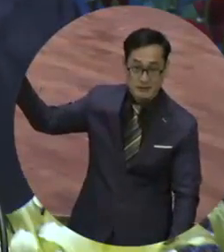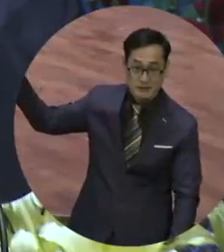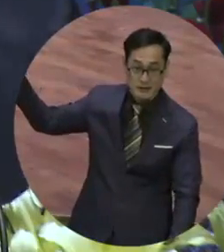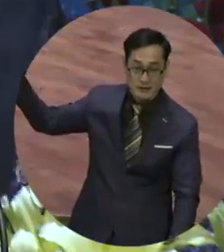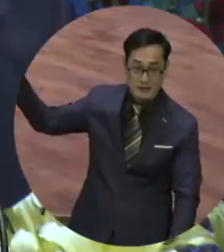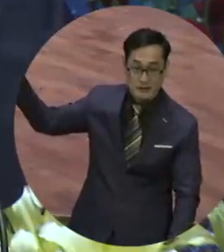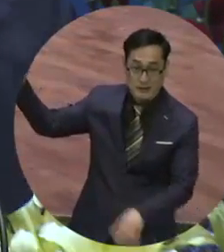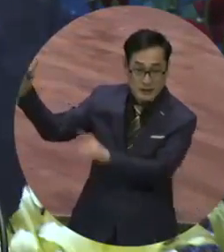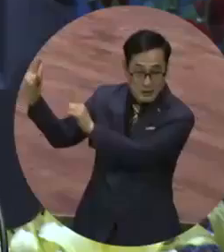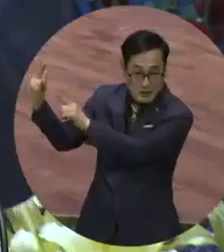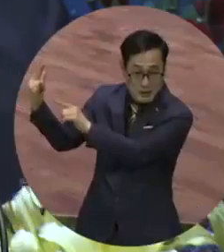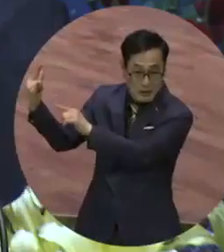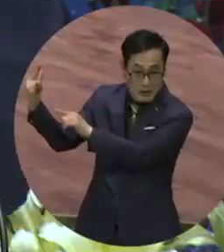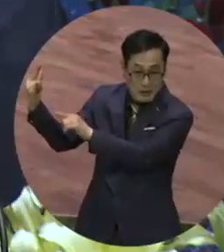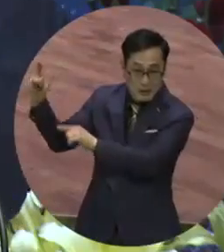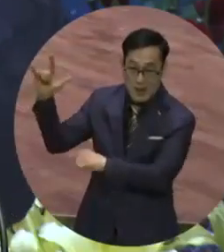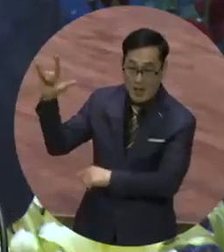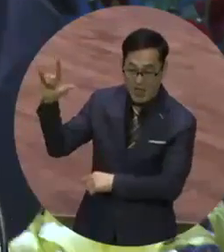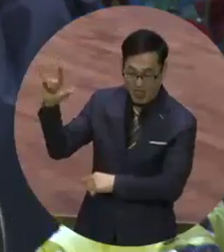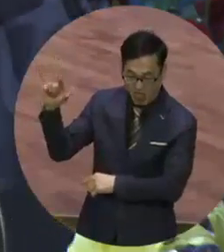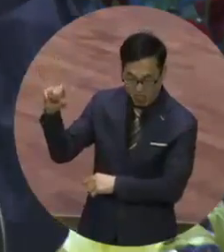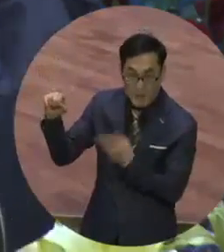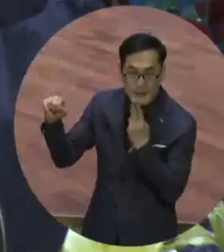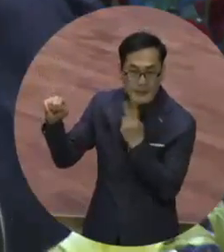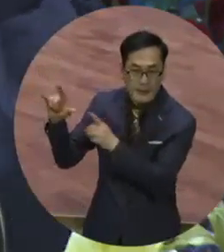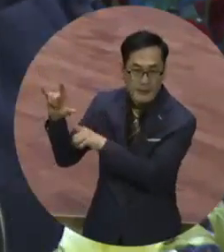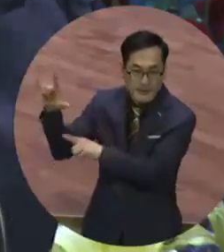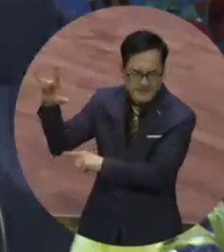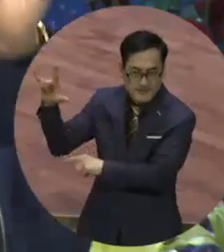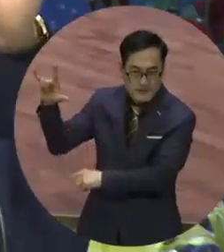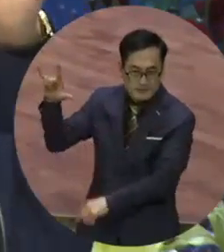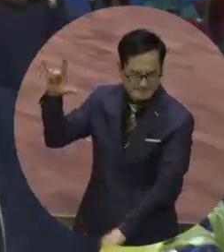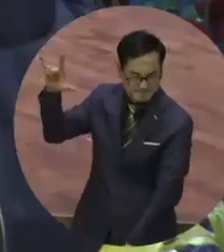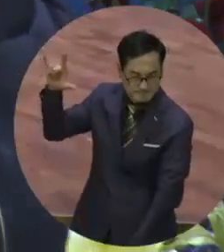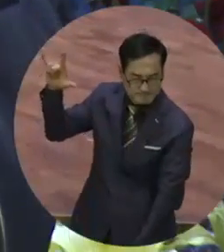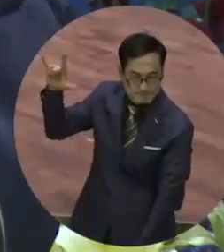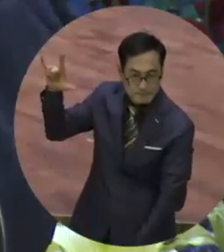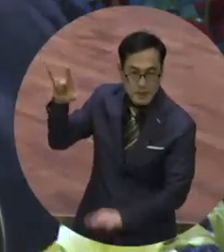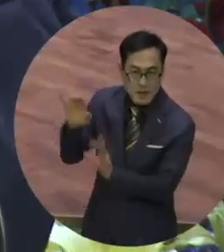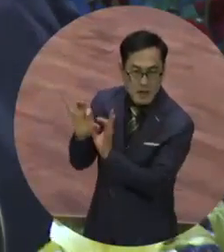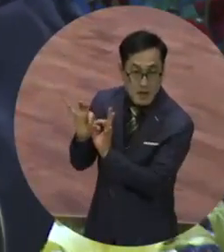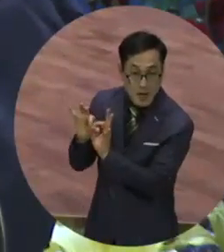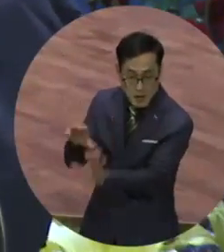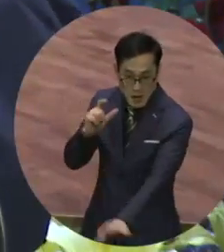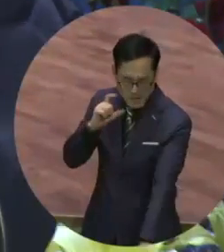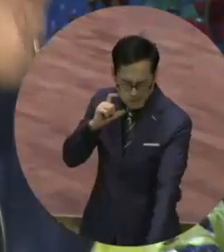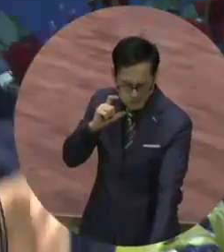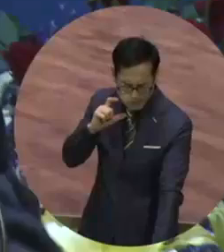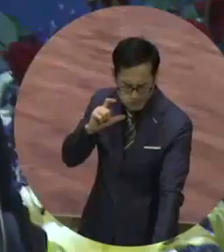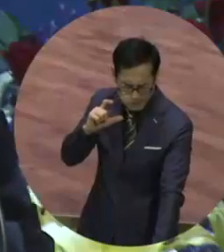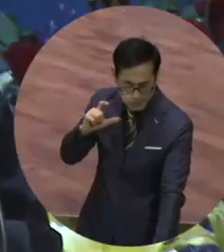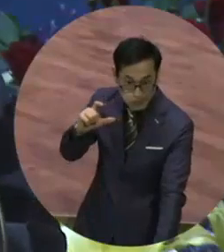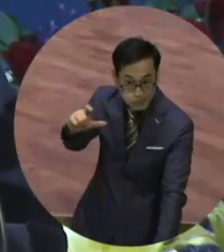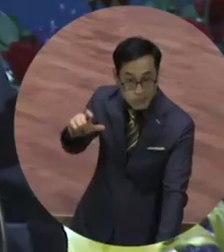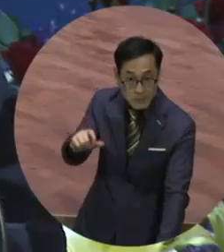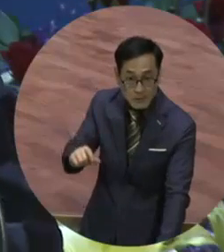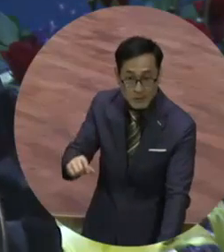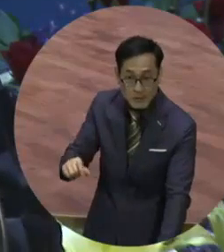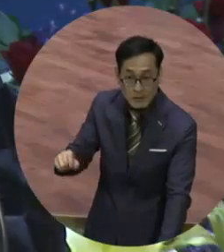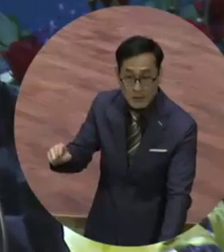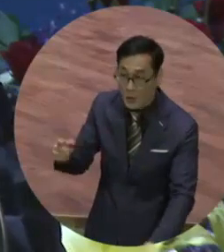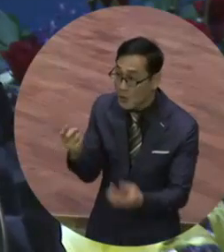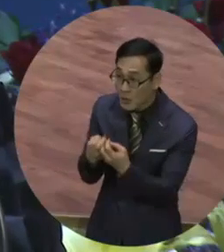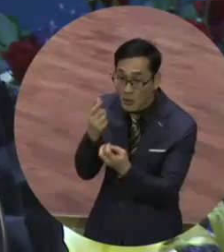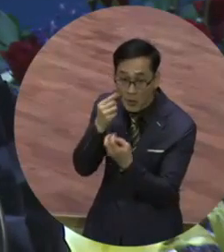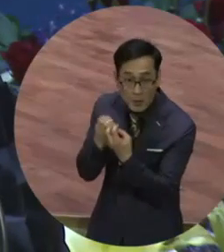수억만 년 동안, 수만 년 동안, 수천 년 동안 저렇게 식지도 않고 열을 계속 6천도 발을 어디서 나옵니까? 그